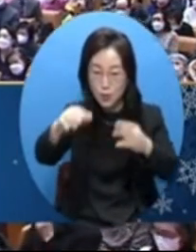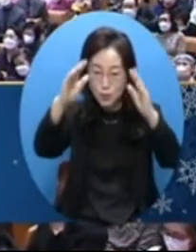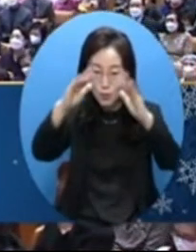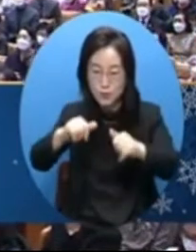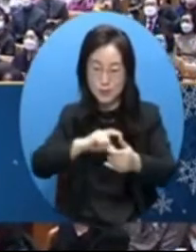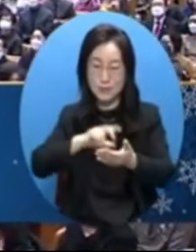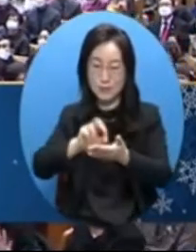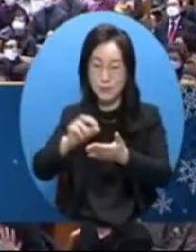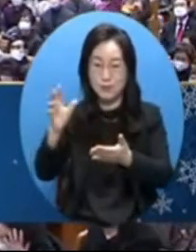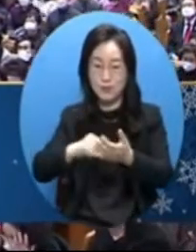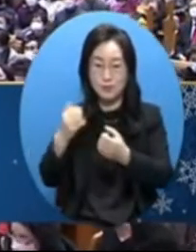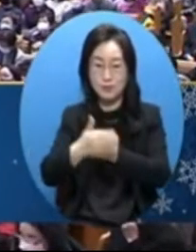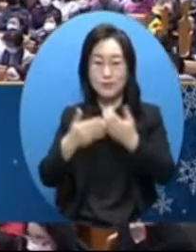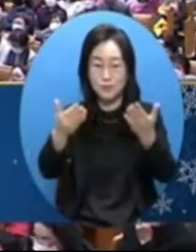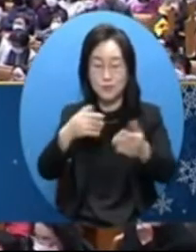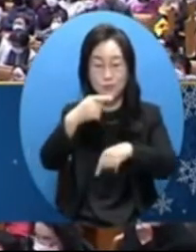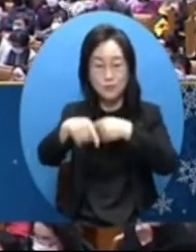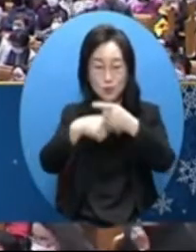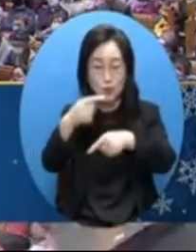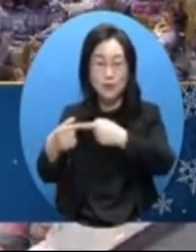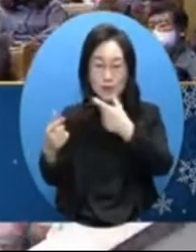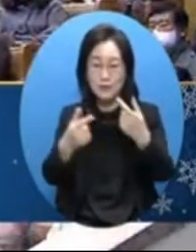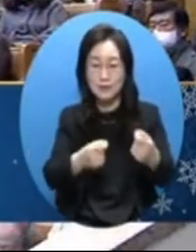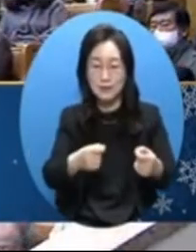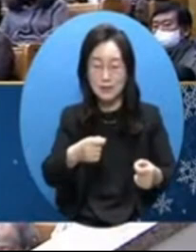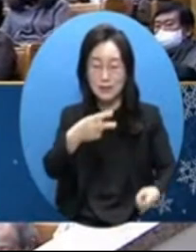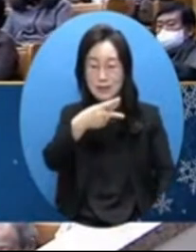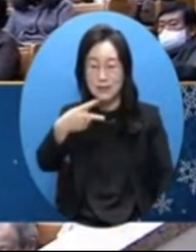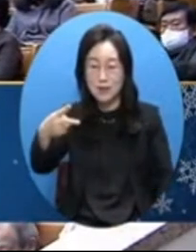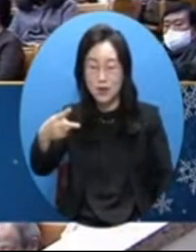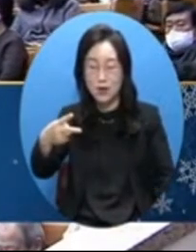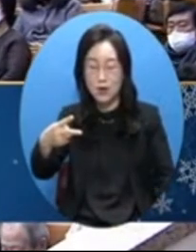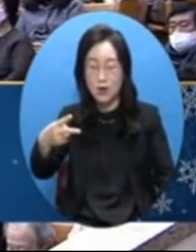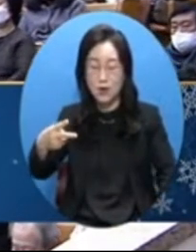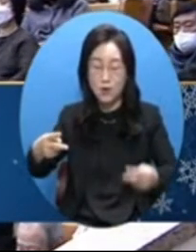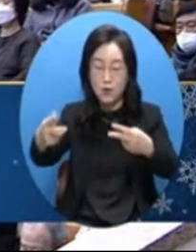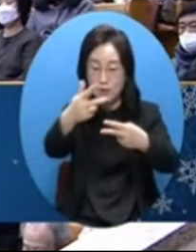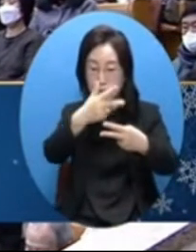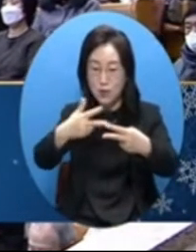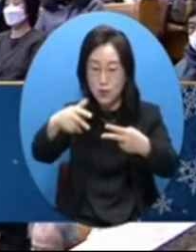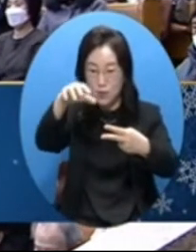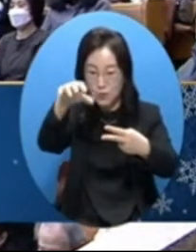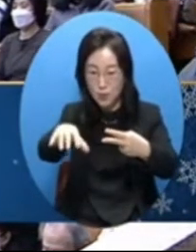함께 말씀을 나누기 원합니다 제목없음 여리고를 무너뜨리라